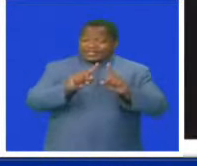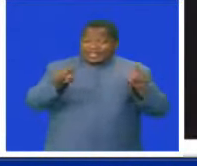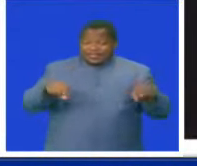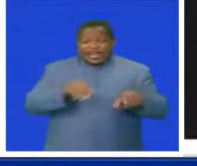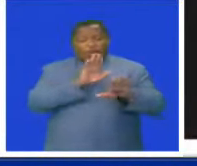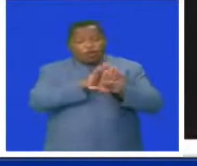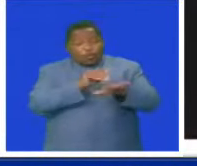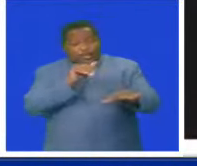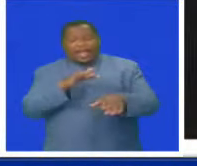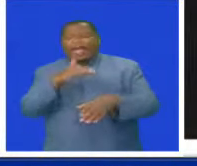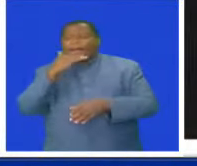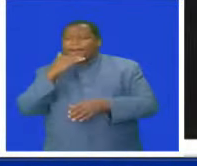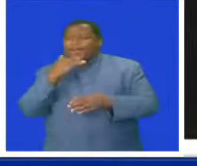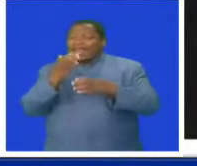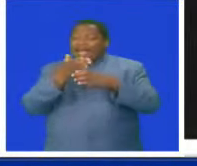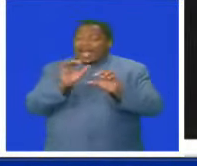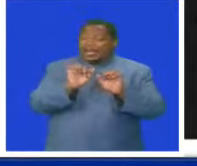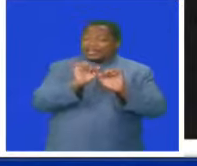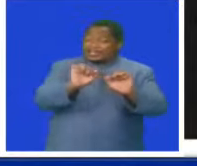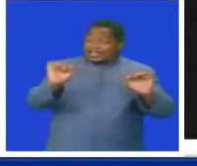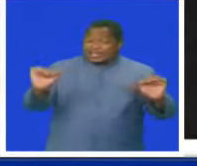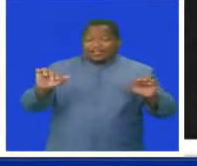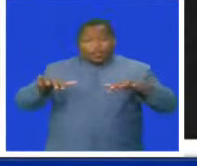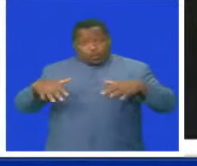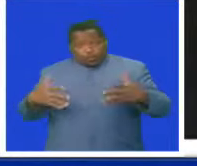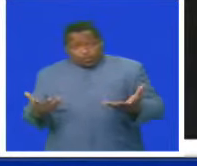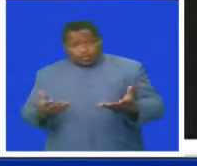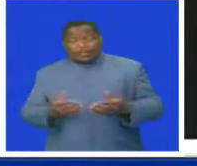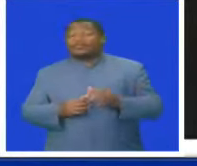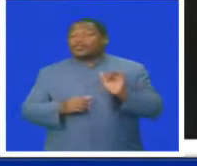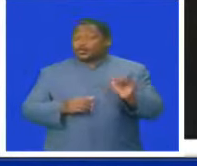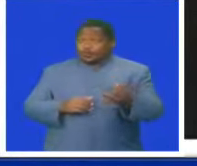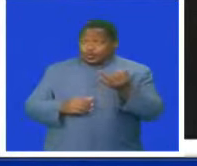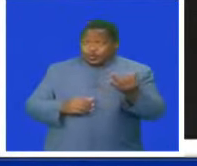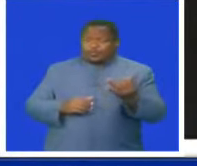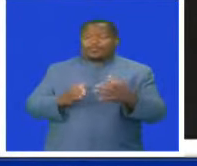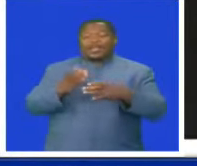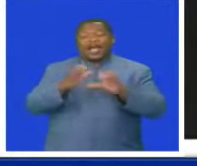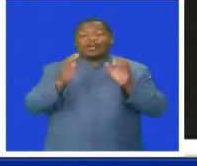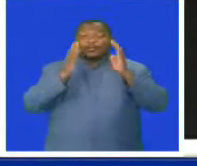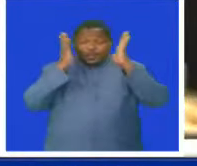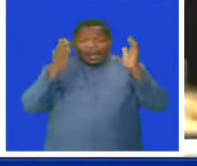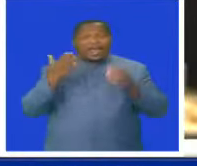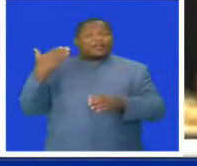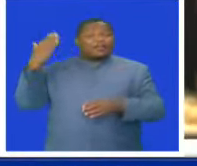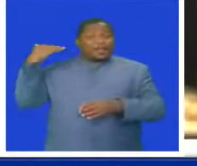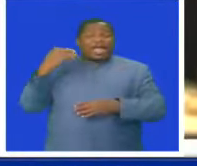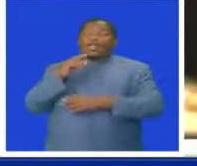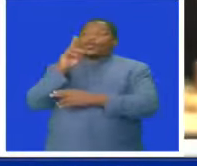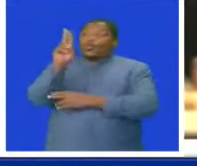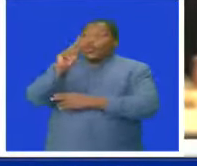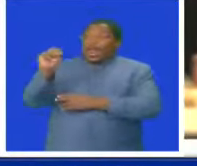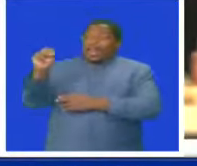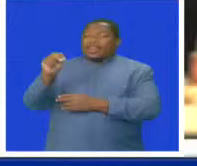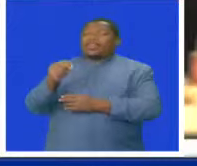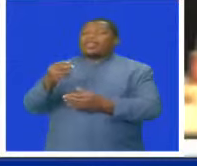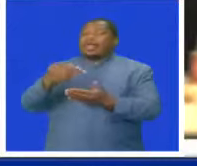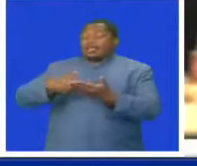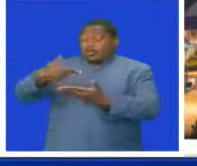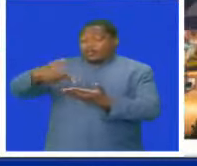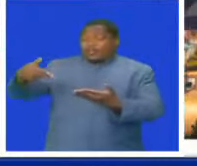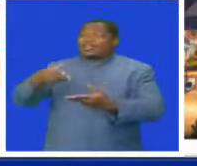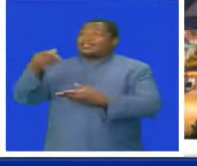kuyo lenemithelela eTindzabeni tekubade buve. Tindzabeni Eswatini TV kubika Themnkosi Mavimbela ezulwini.